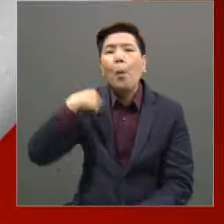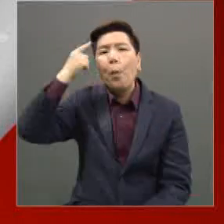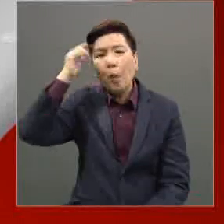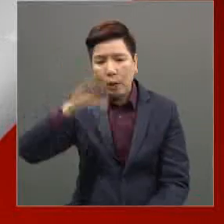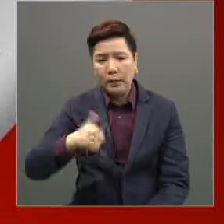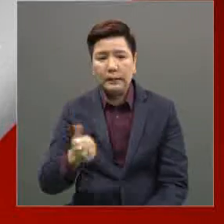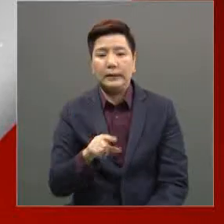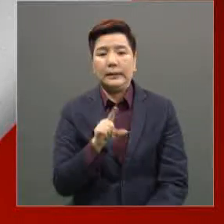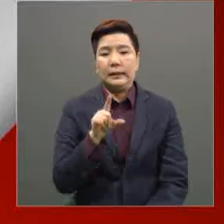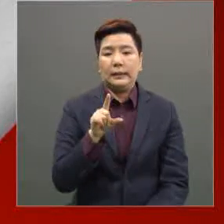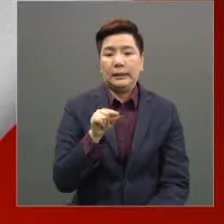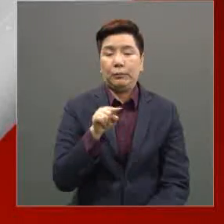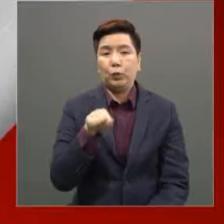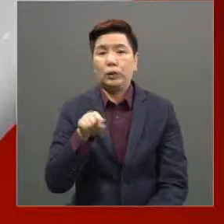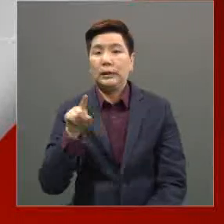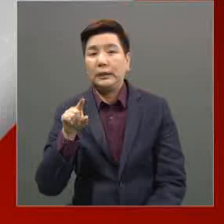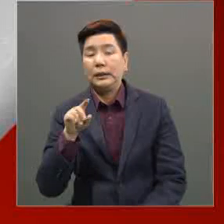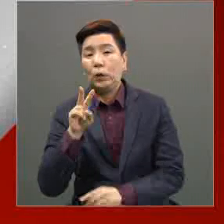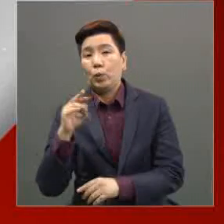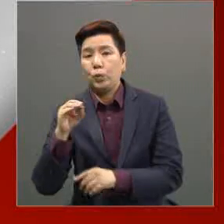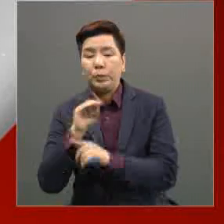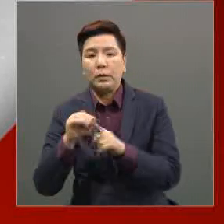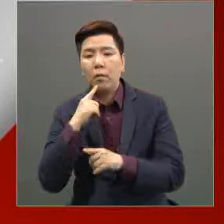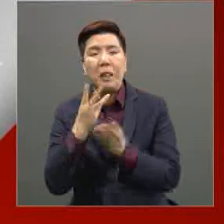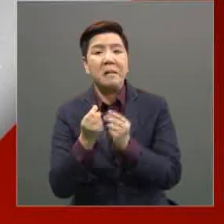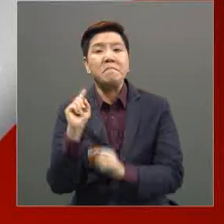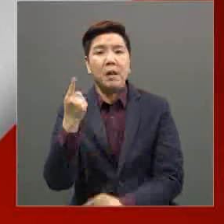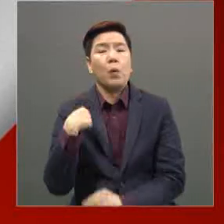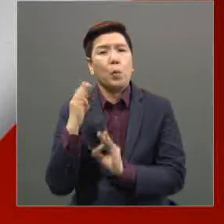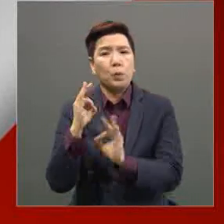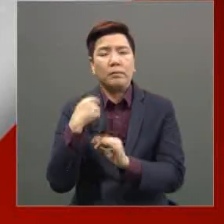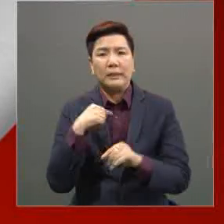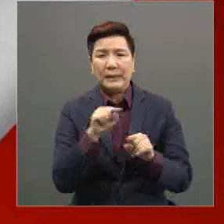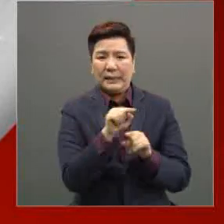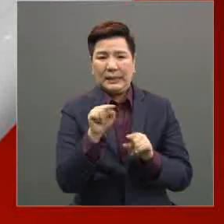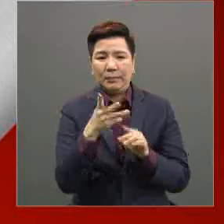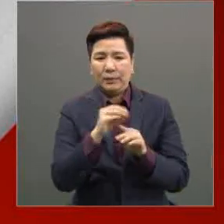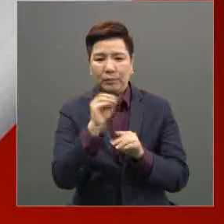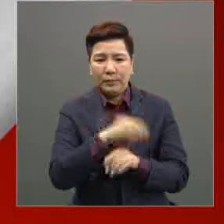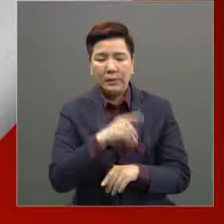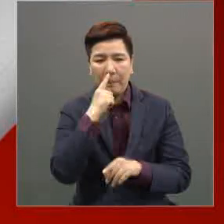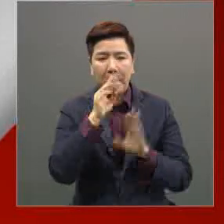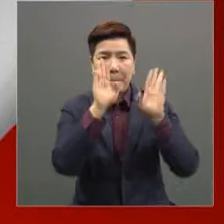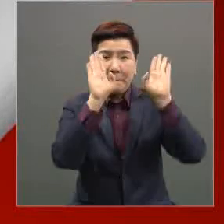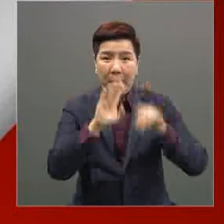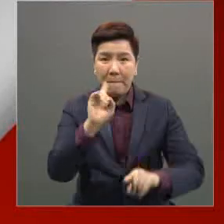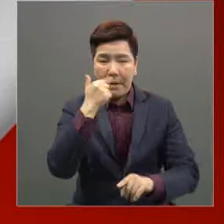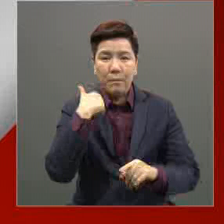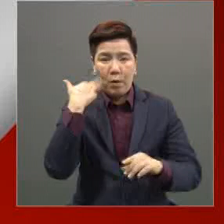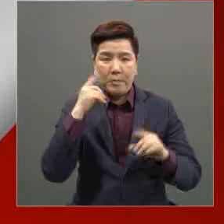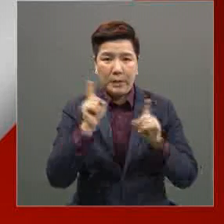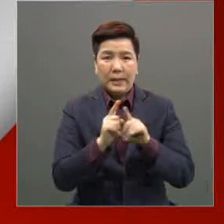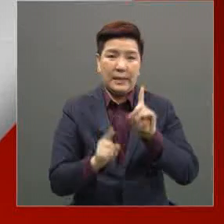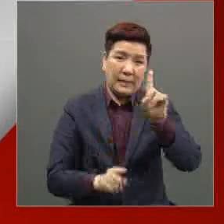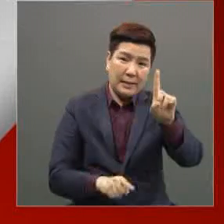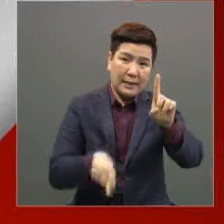ที่ 20.20% เห็นด้วยกับเลขรถเมล์แบบใหม่ที่ไม่มีขีดอยู่ตรงกลาง คือแบบใหม่เนี่ยตอนแรกมันจะสมมุติจะเป็